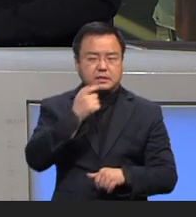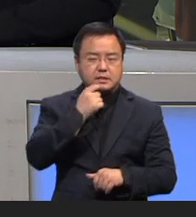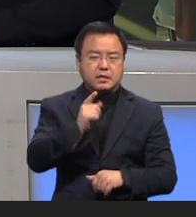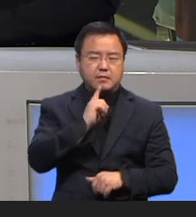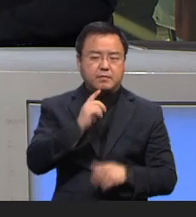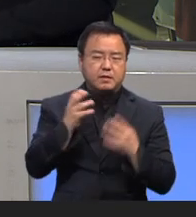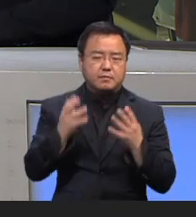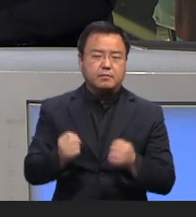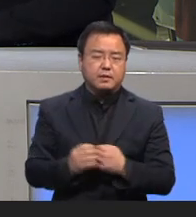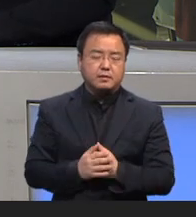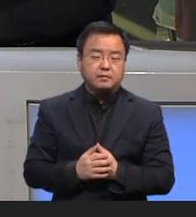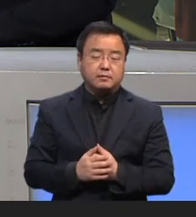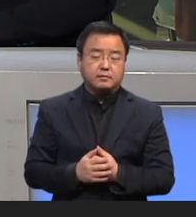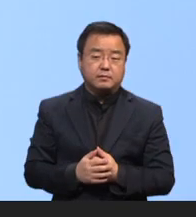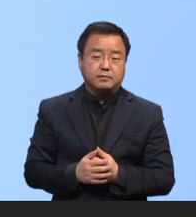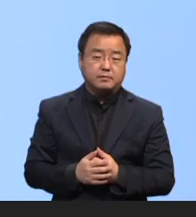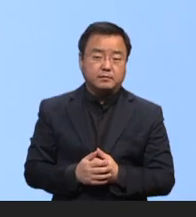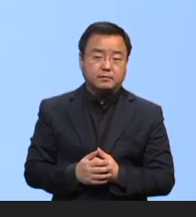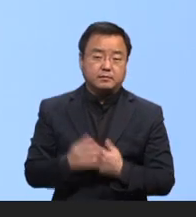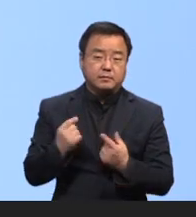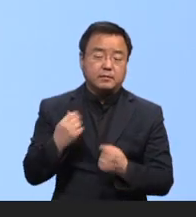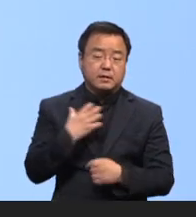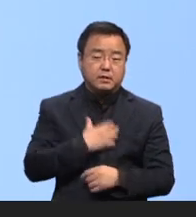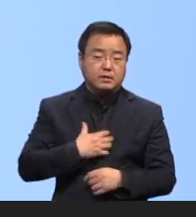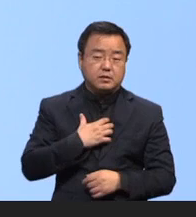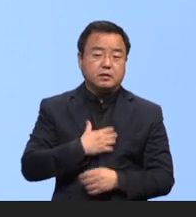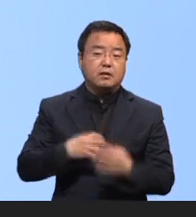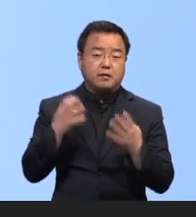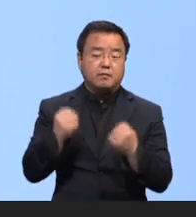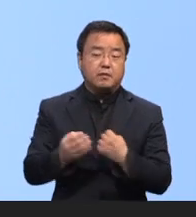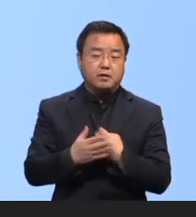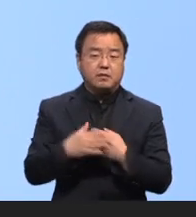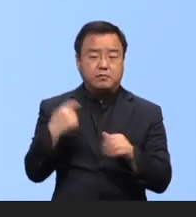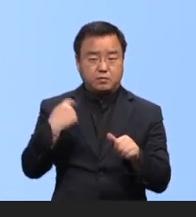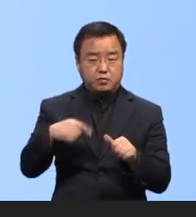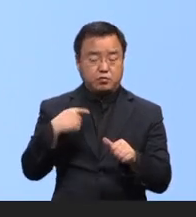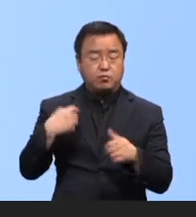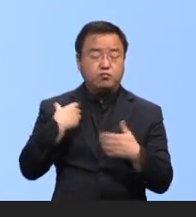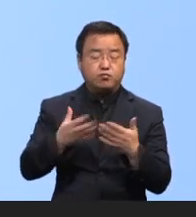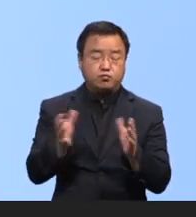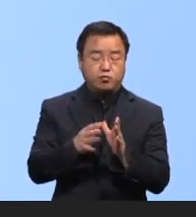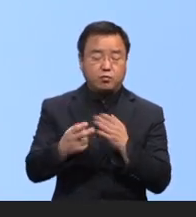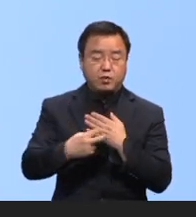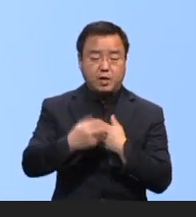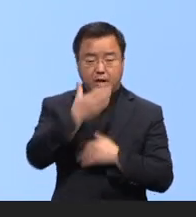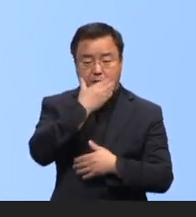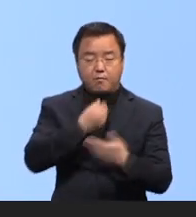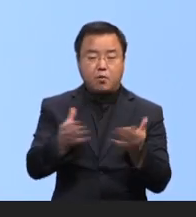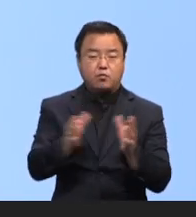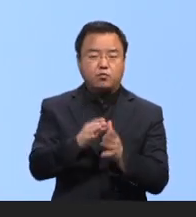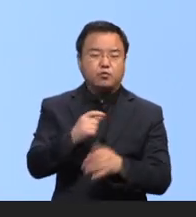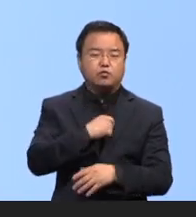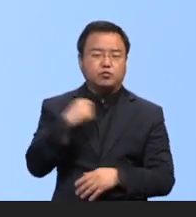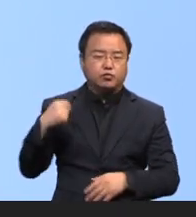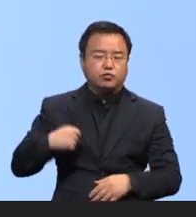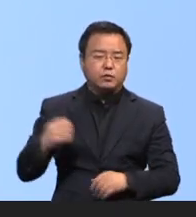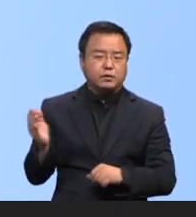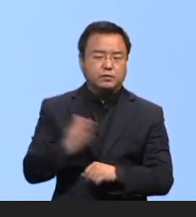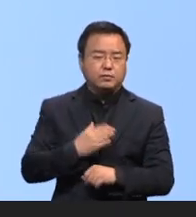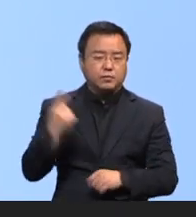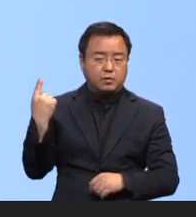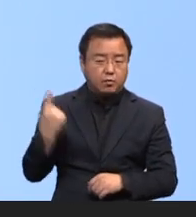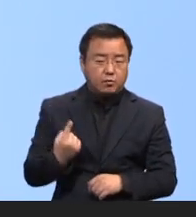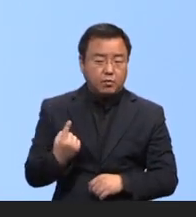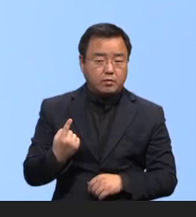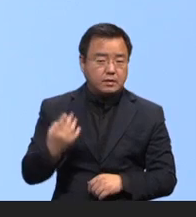어제까지 매도에 그런 걱정들이 많으셨고 이 때문에 어 교육과 보건 복지부가 일단 중국에서 입국한 지 14일이 지나지 않은 기간에는